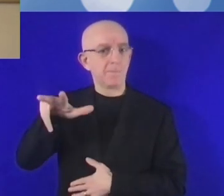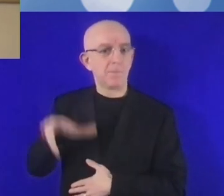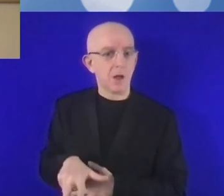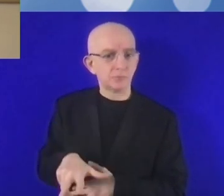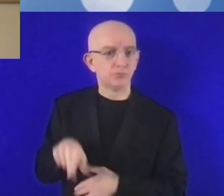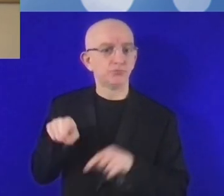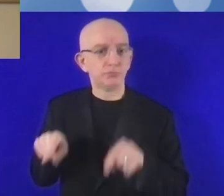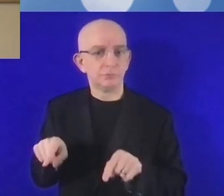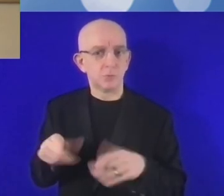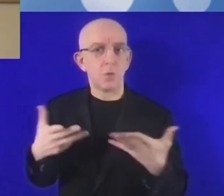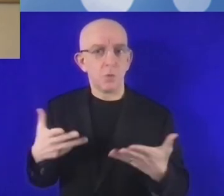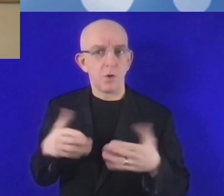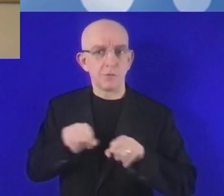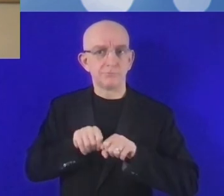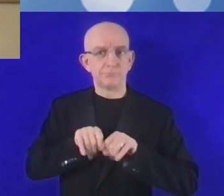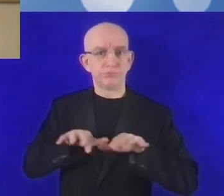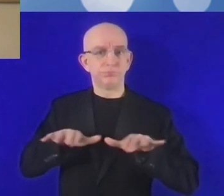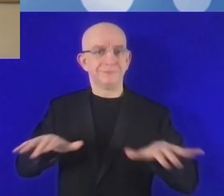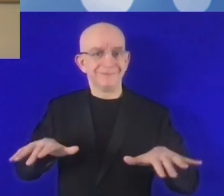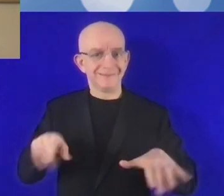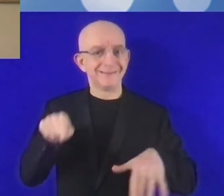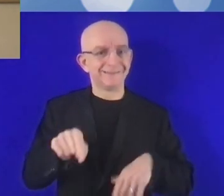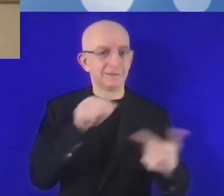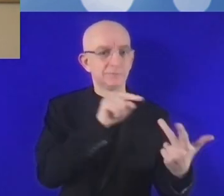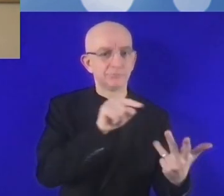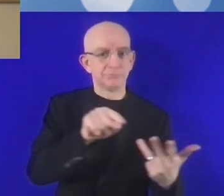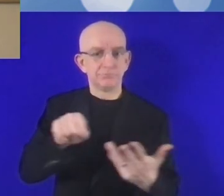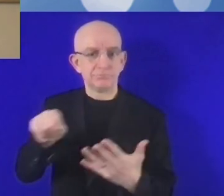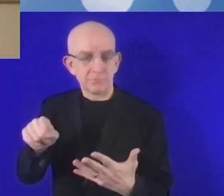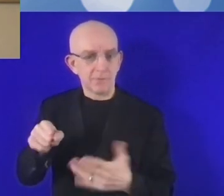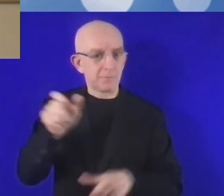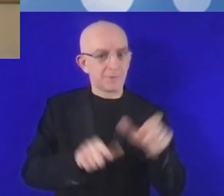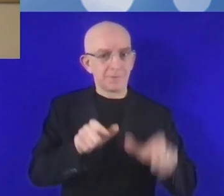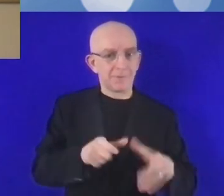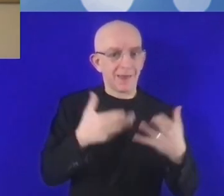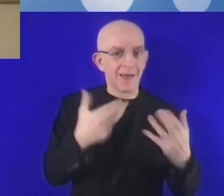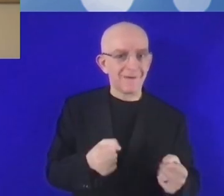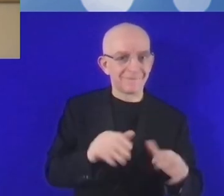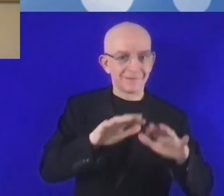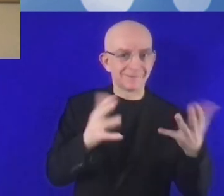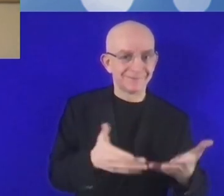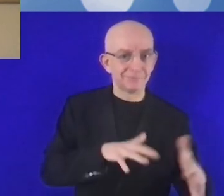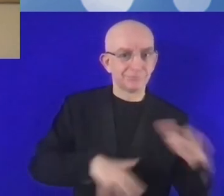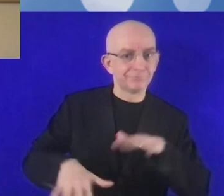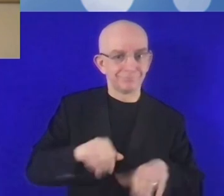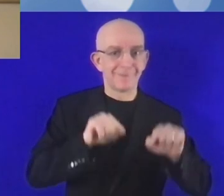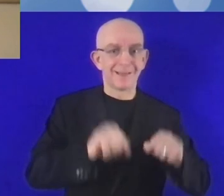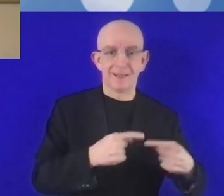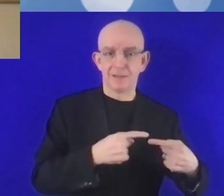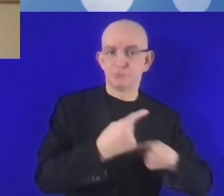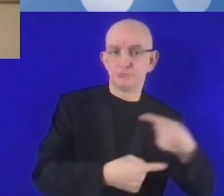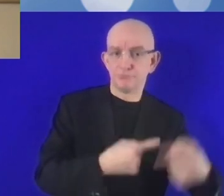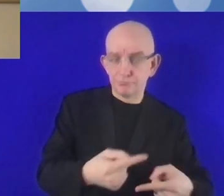на самом деле, те, у кого был доступ к интернету, могли жить практически так, как они жили раньше. Они могли